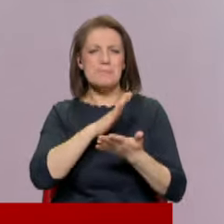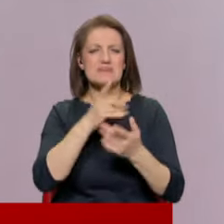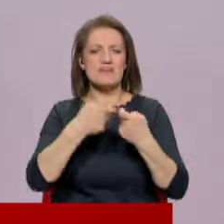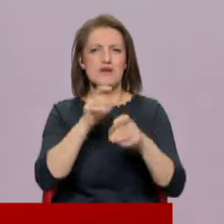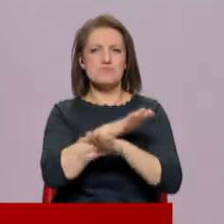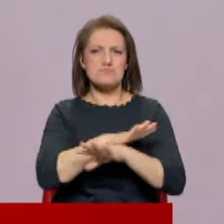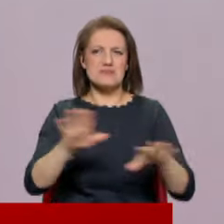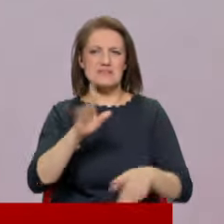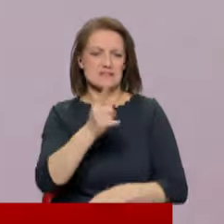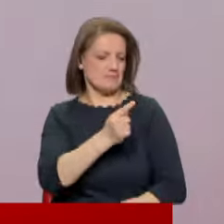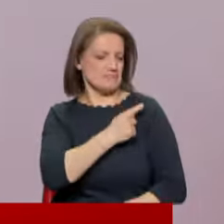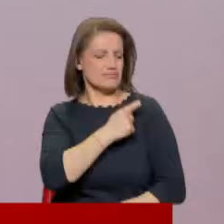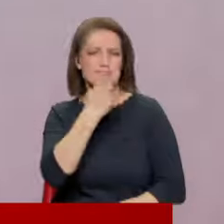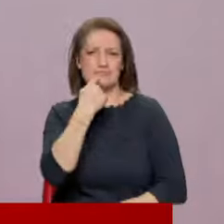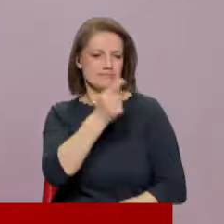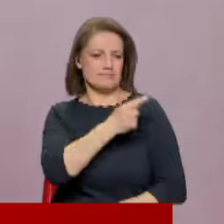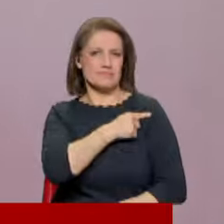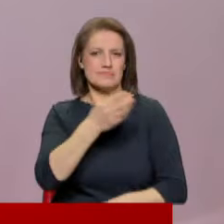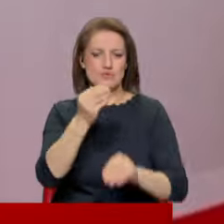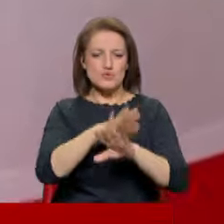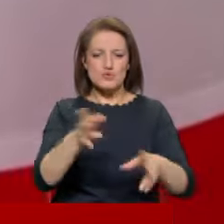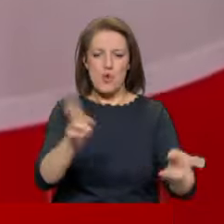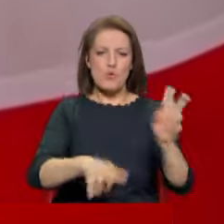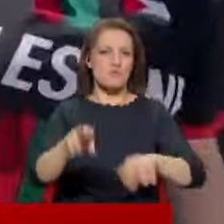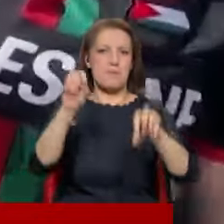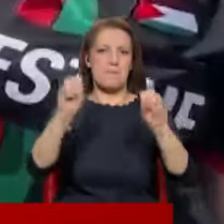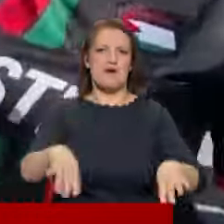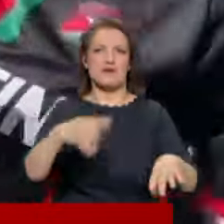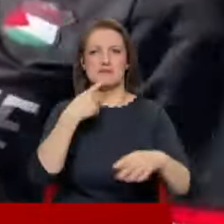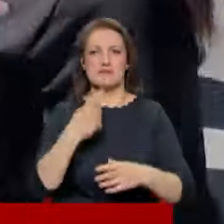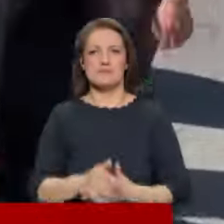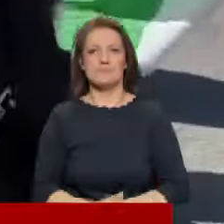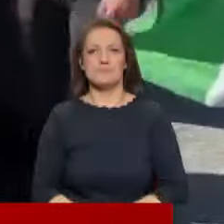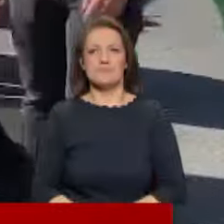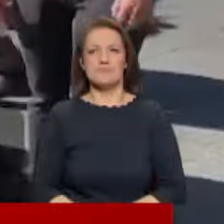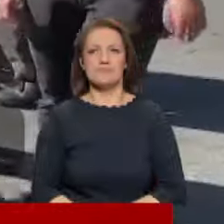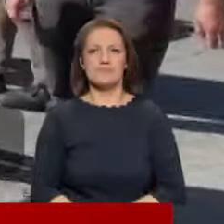kırmızı broşlarla katıldı. Çocukları öldürmeyi bırakın dedi.